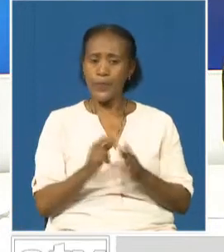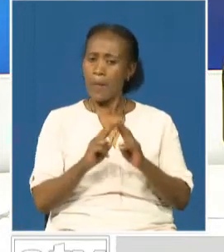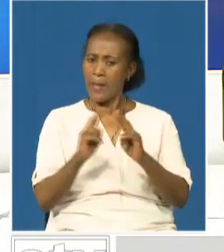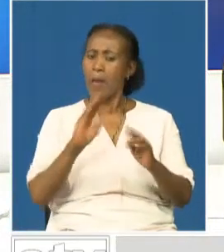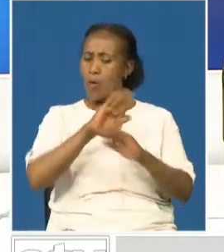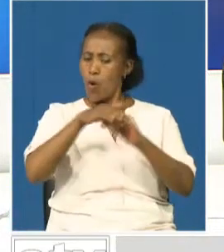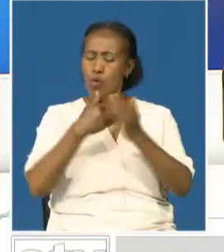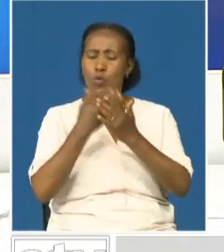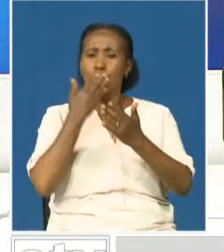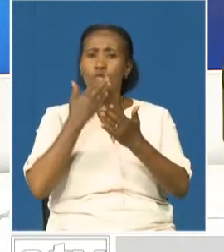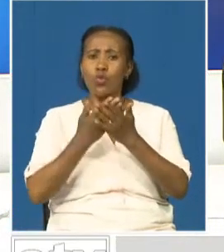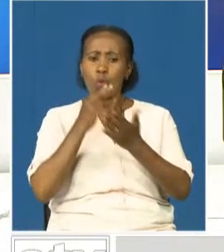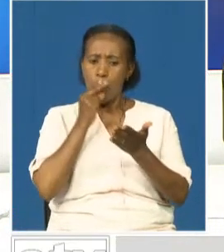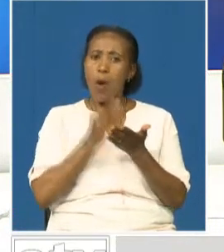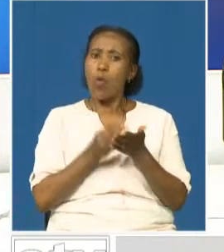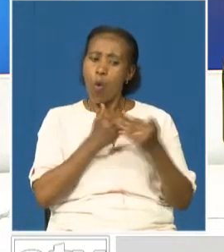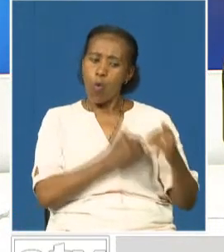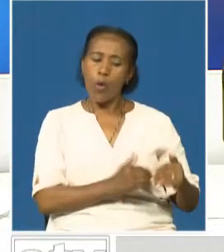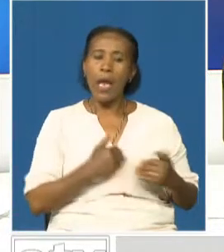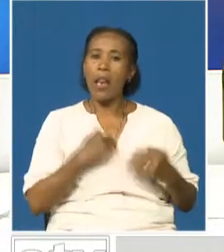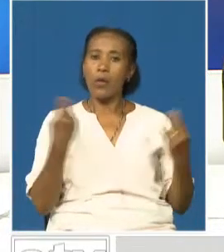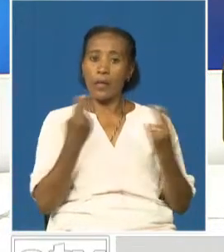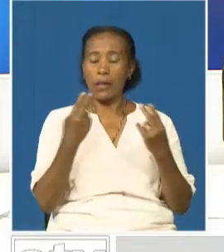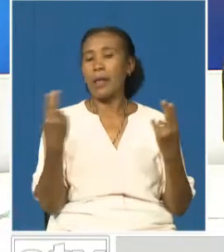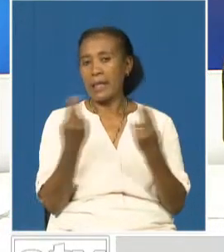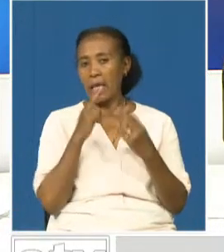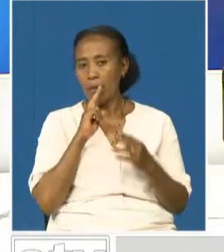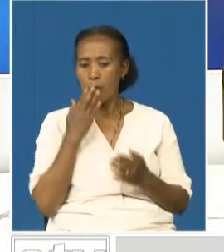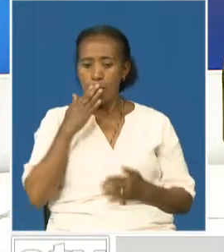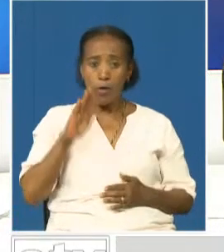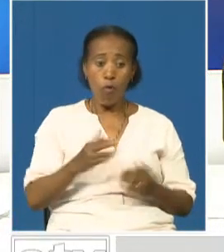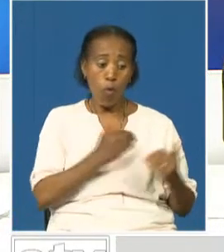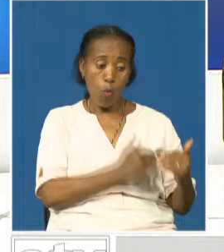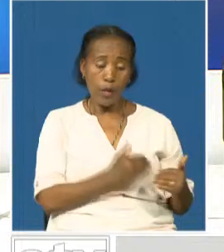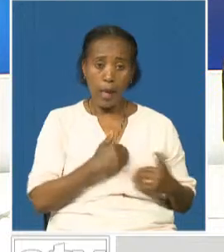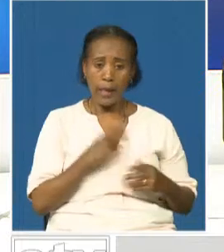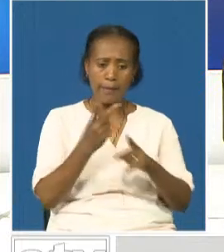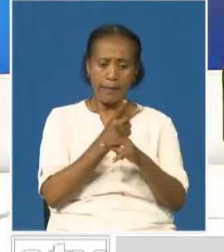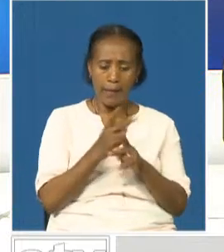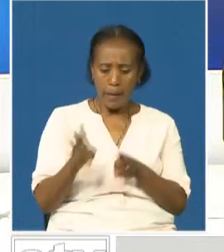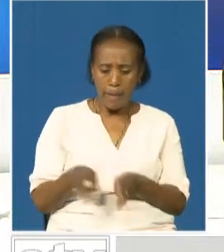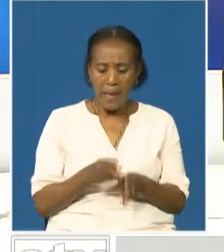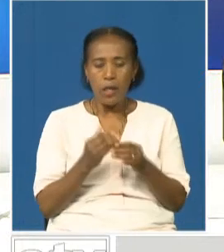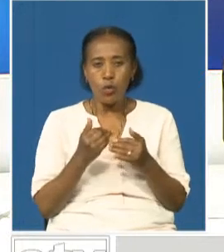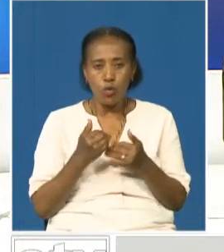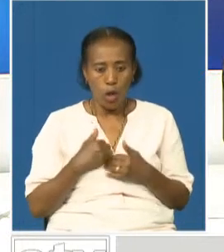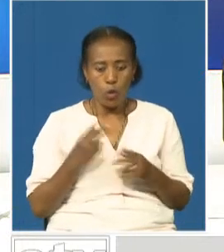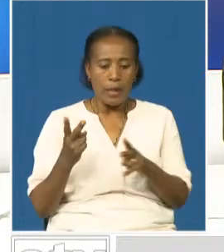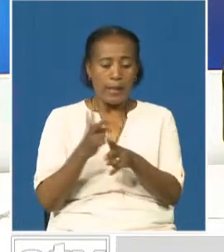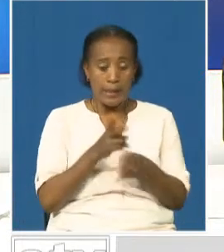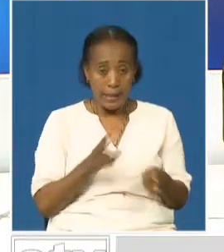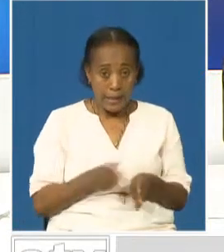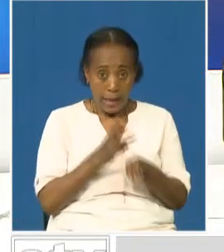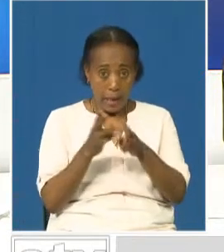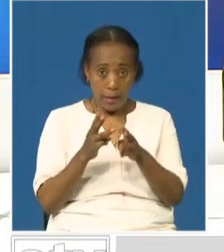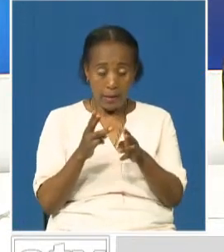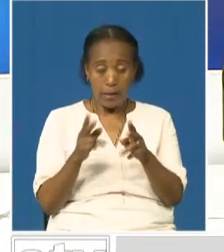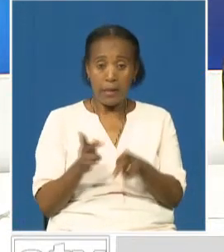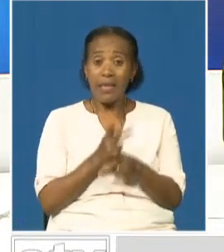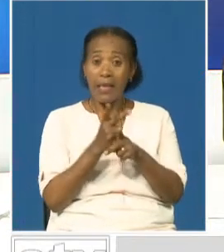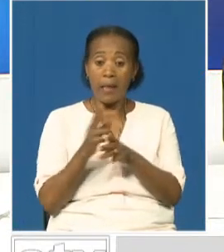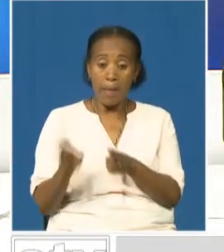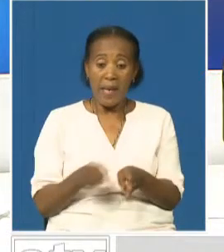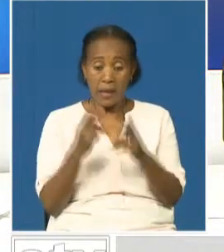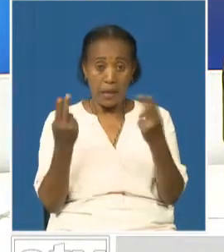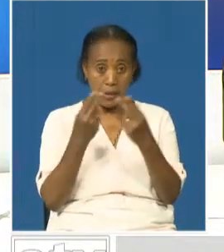በጣም ለሁሉም ጥሩ ነው በጎጎናለው ከተጠቀምን ይጠቅመናል መጥፎ ጎናለው የጥንቃቄ መንገዶች አሉ ጥንቃቄ መንገዶቹንም